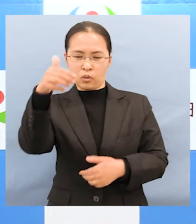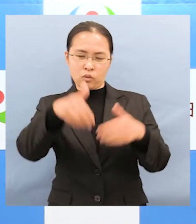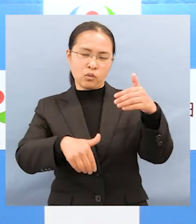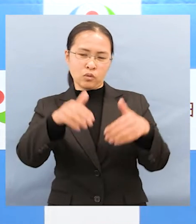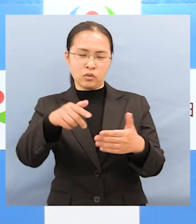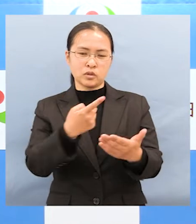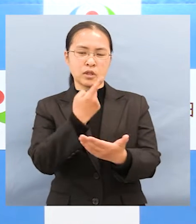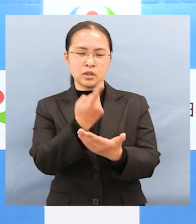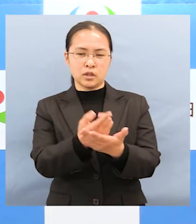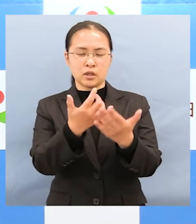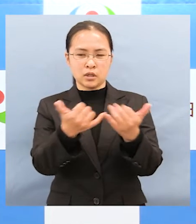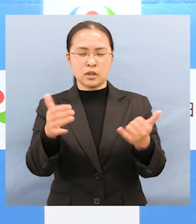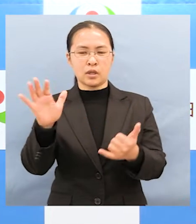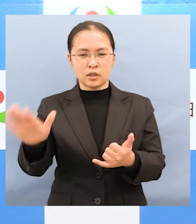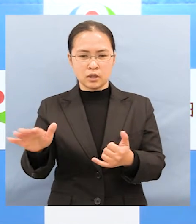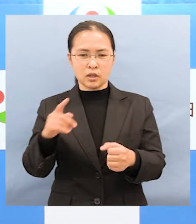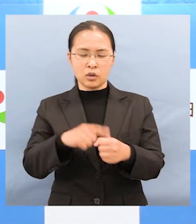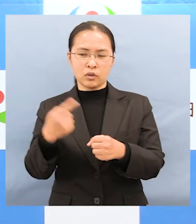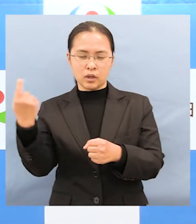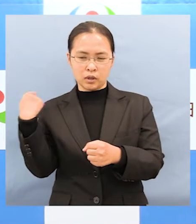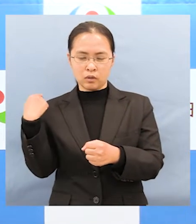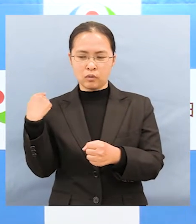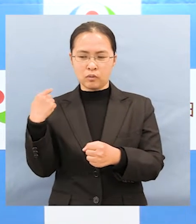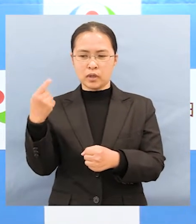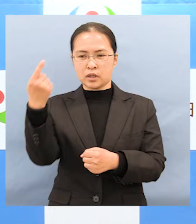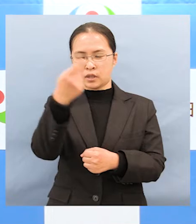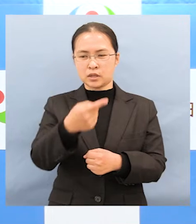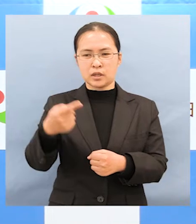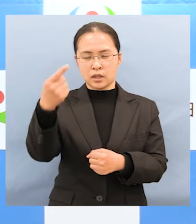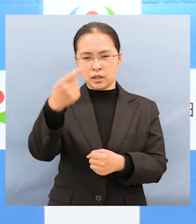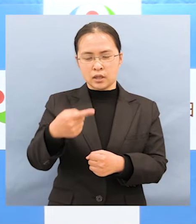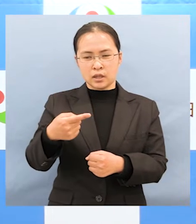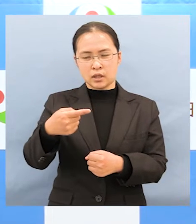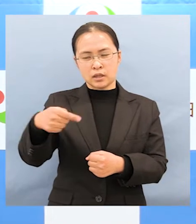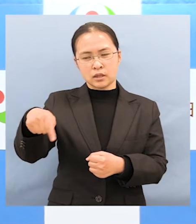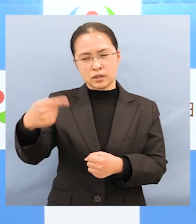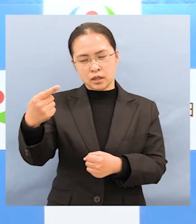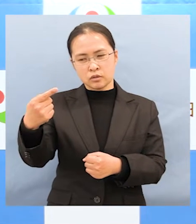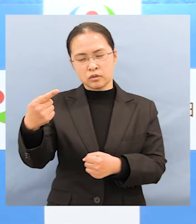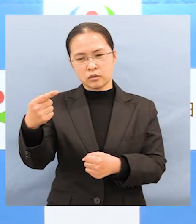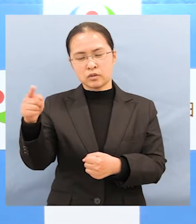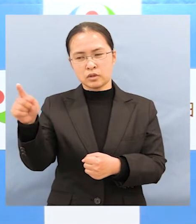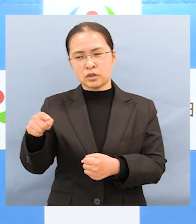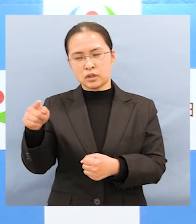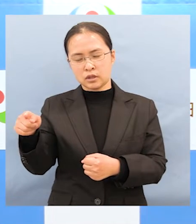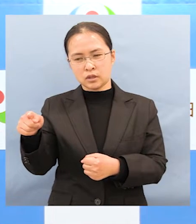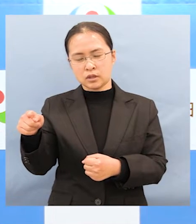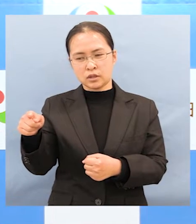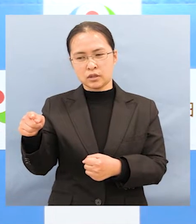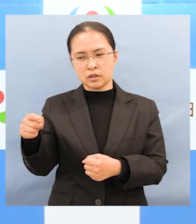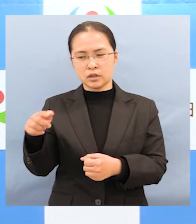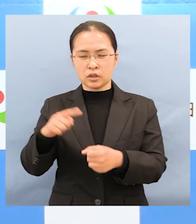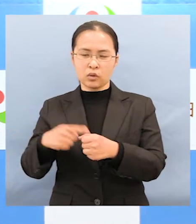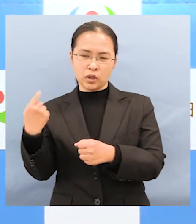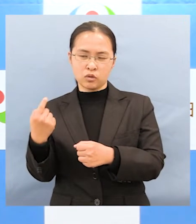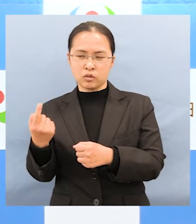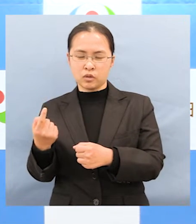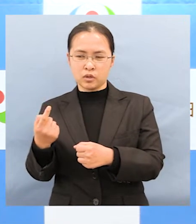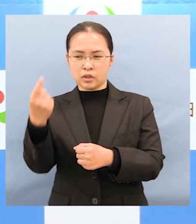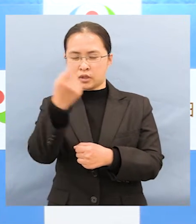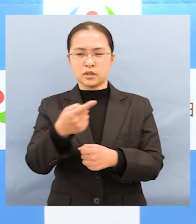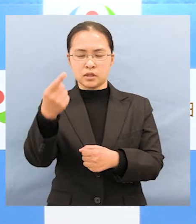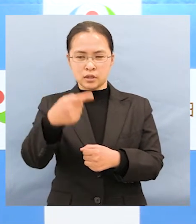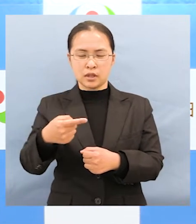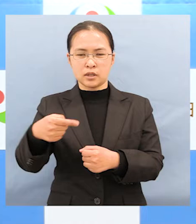がありまして、昨年を見てみますと1100人ほどで、ちょっと昨年